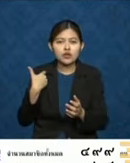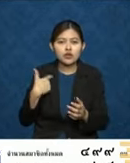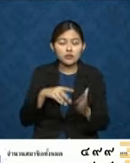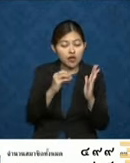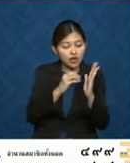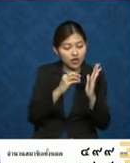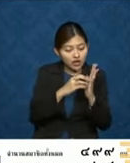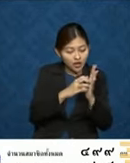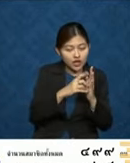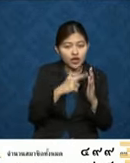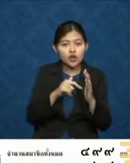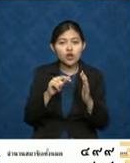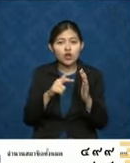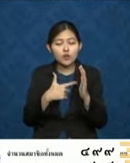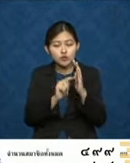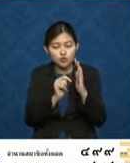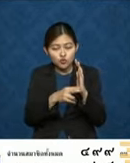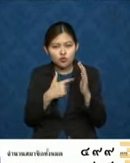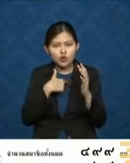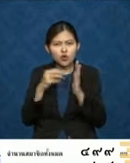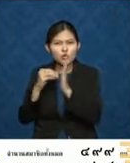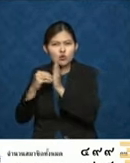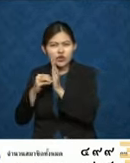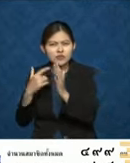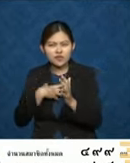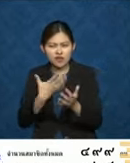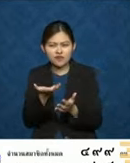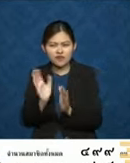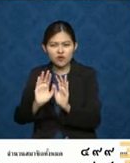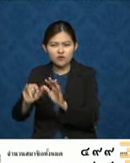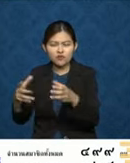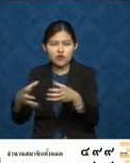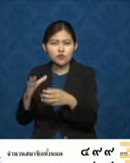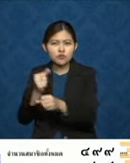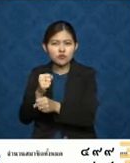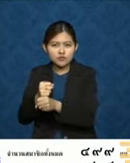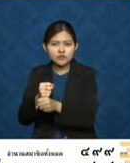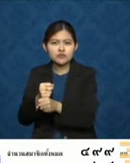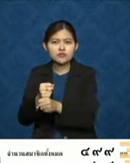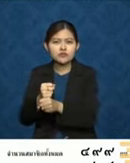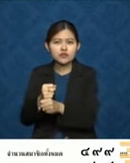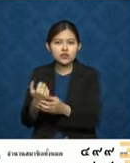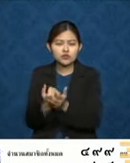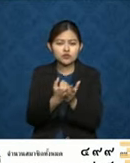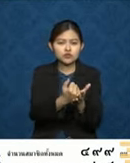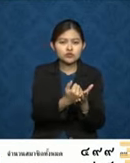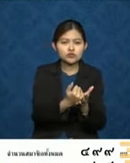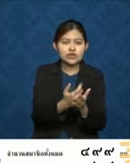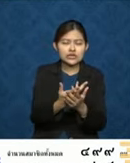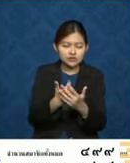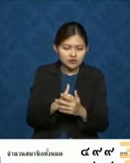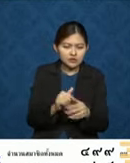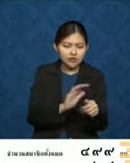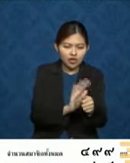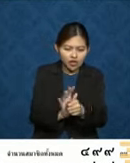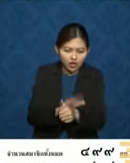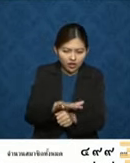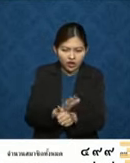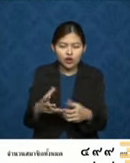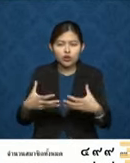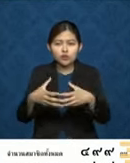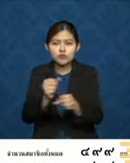ลำลูกกาแล้วรวมไปถึงกรุงเทพฯด้วยนะครับอยากให้หน่วยงานที่เกี่ยวข้องเข้าไปช่วยเหลือนะครับเยียวยาทั้งเกษตรกรและก็ผู้ที่อาศัยอยู่ร่วมกัน